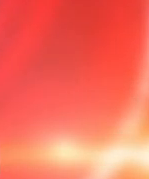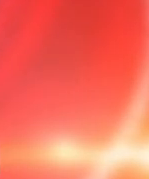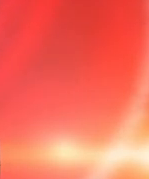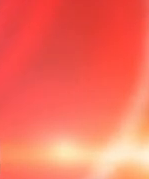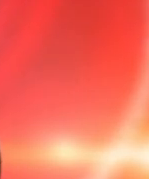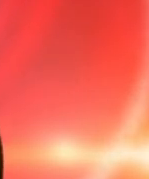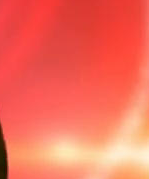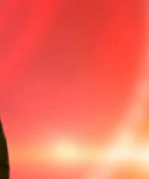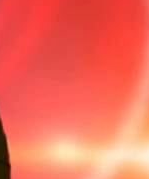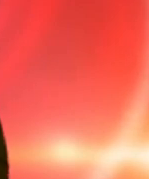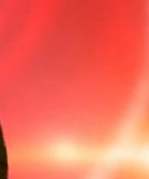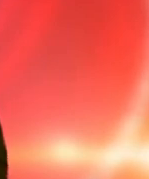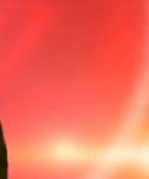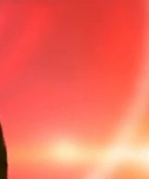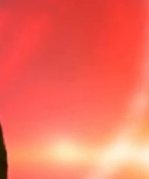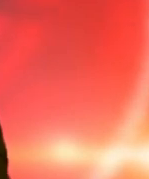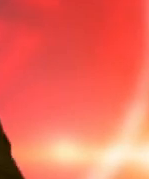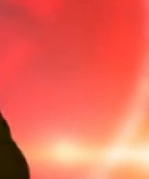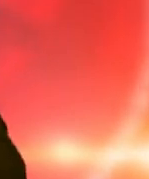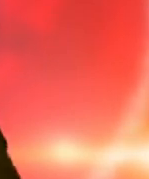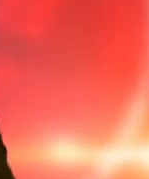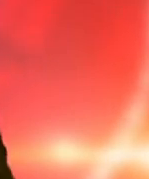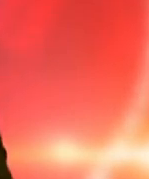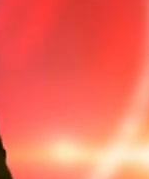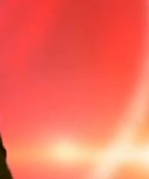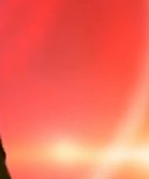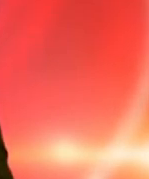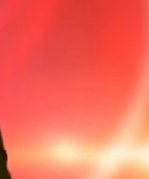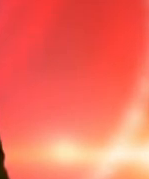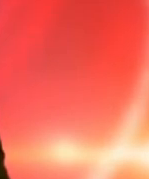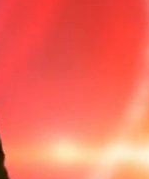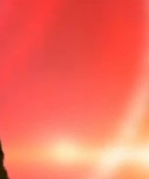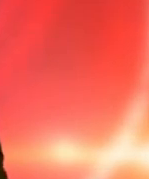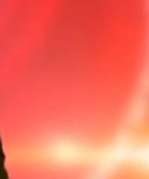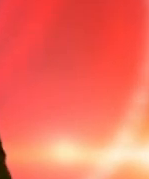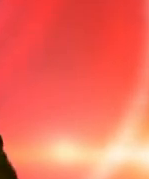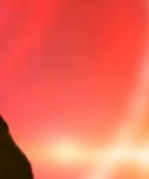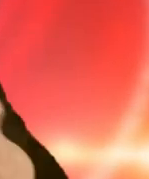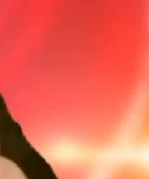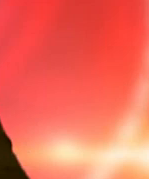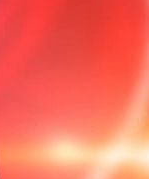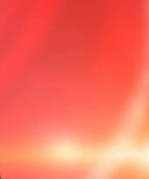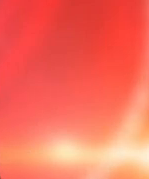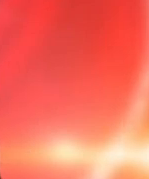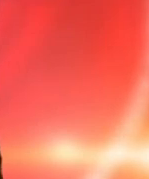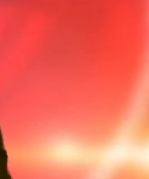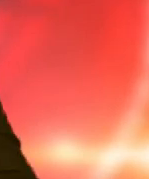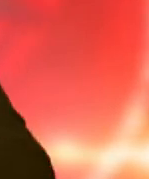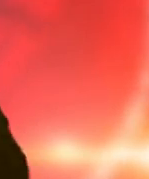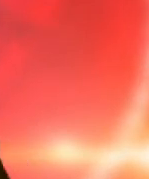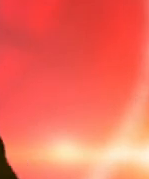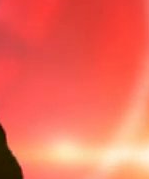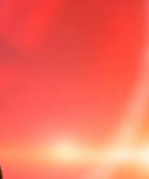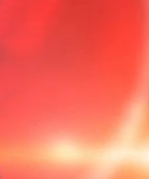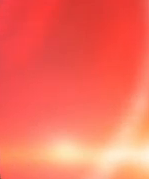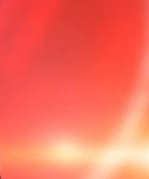În orașul Iova, în urma construcției unui tronson de 13,5 km de rețele interne de canalizare și a racordării la